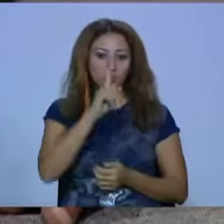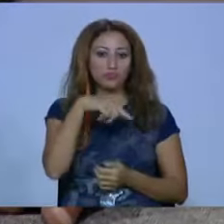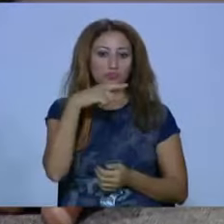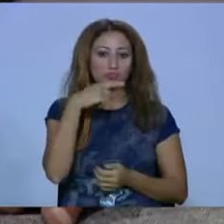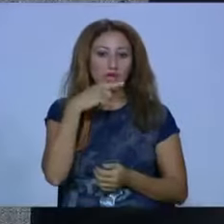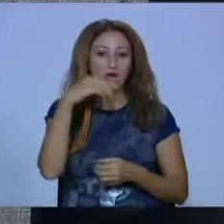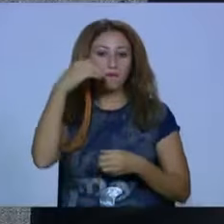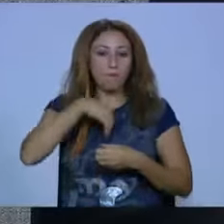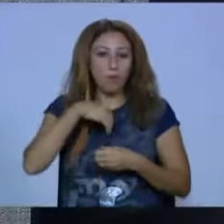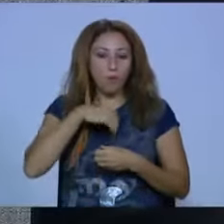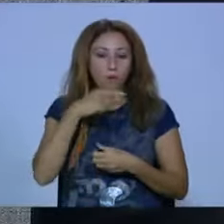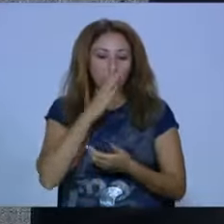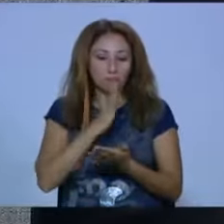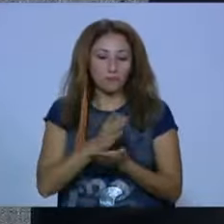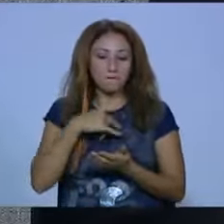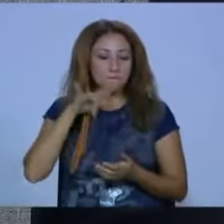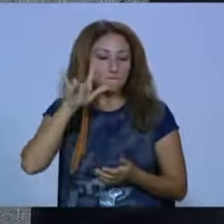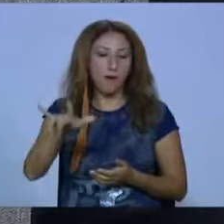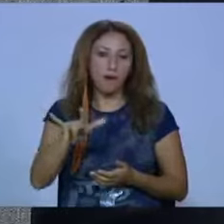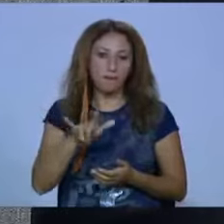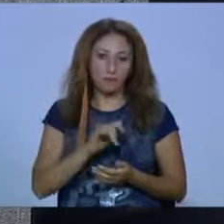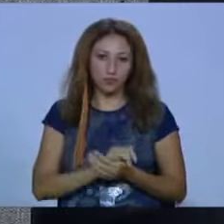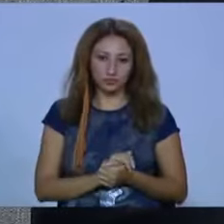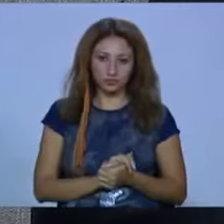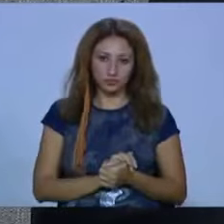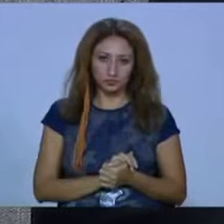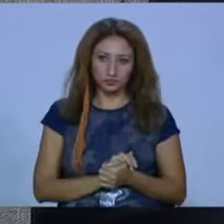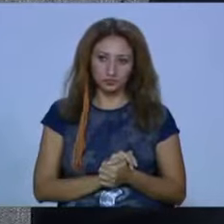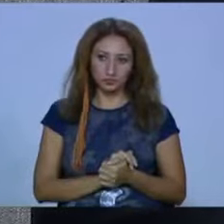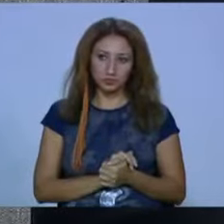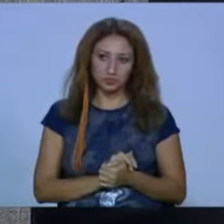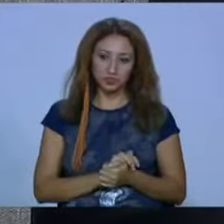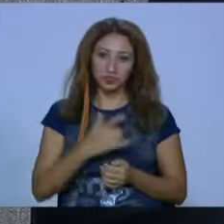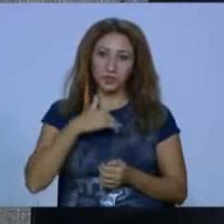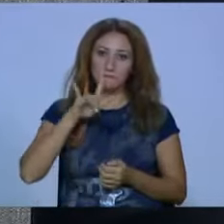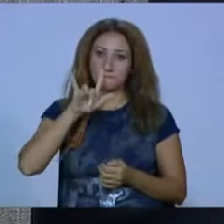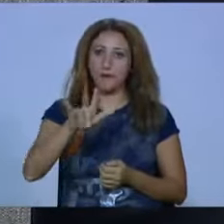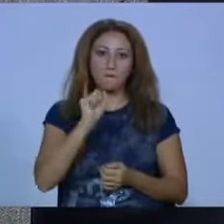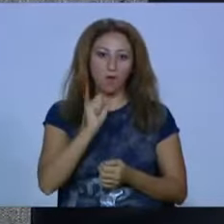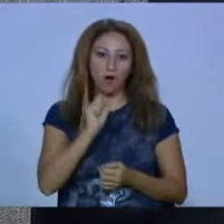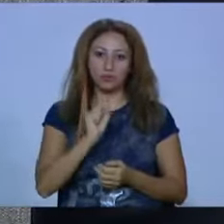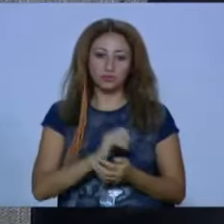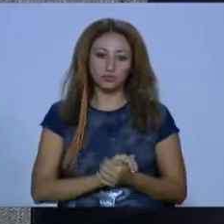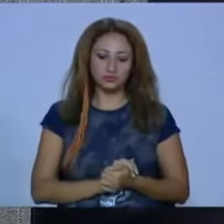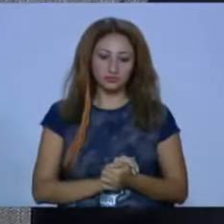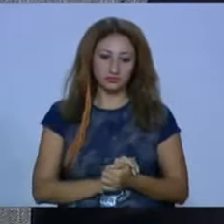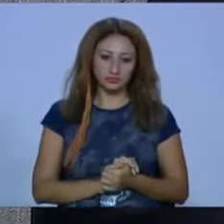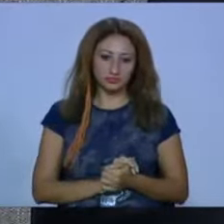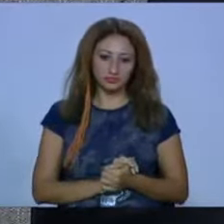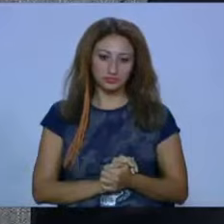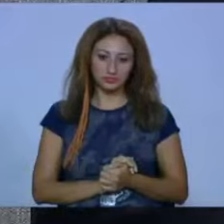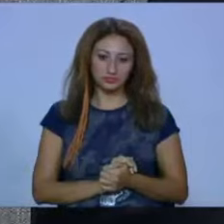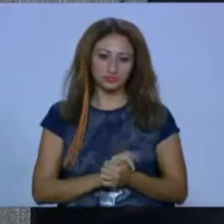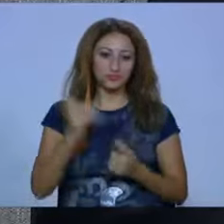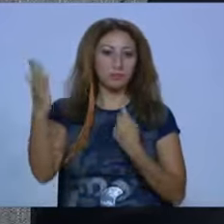اللي جوه الدكتور عمرو. انا بحبه وطلع وشفته وحسيته وكان حبيبي طبعا وكان صديقي جدا، وهو كان